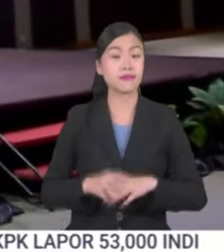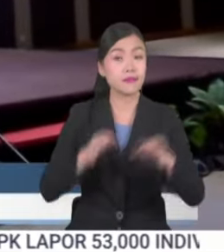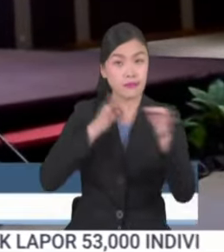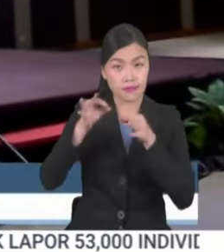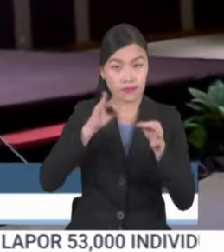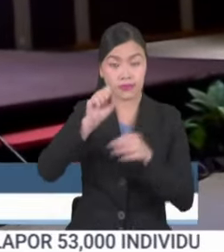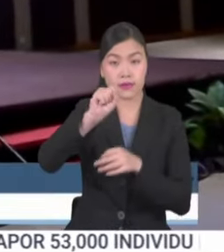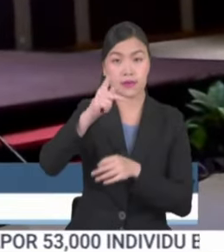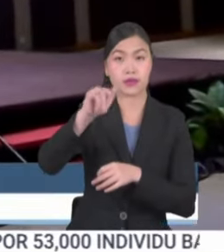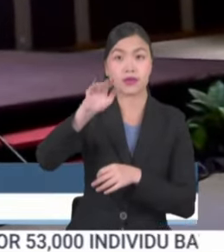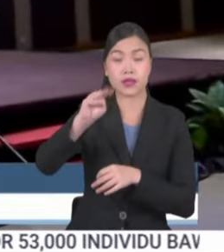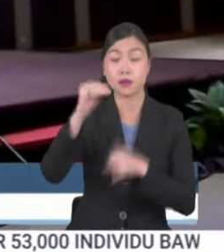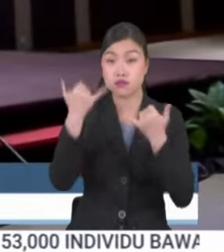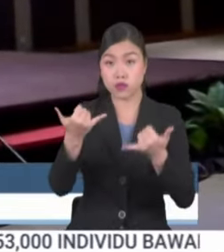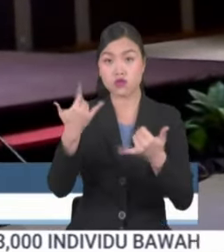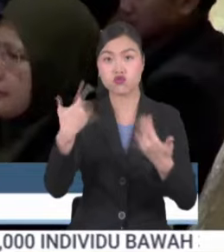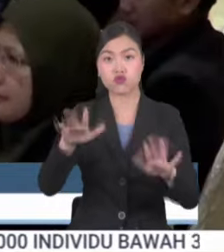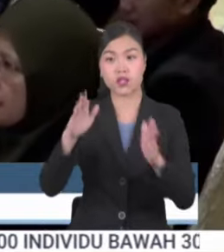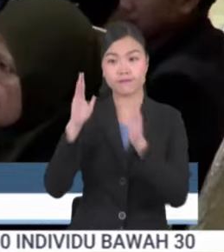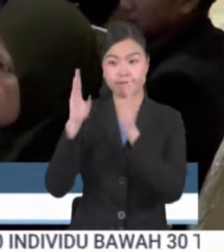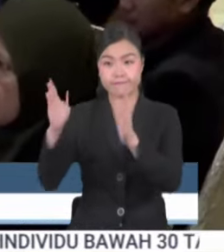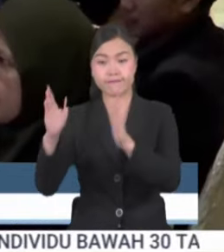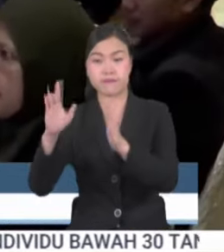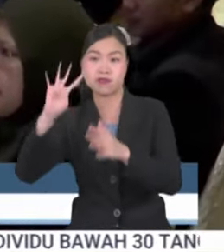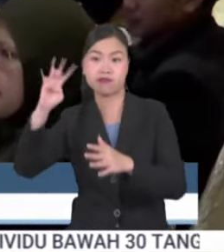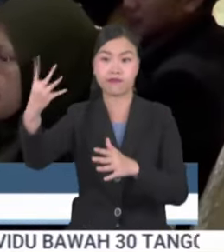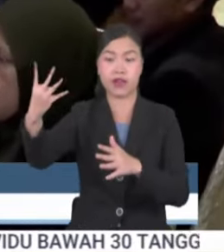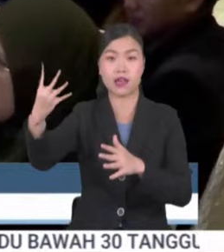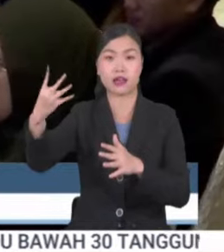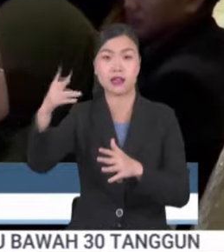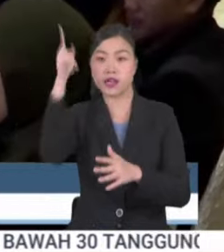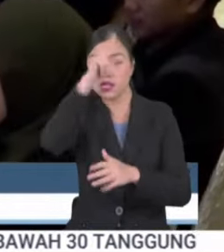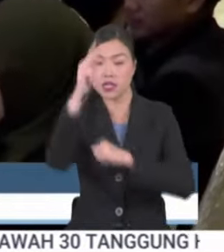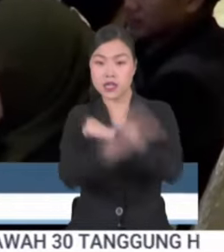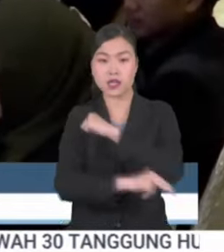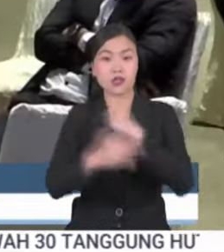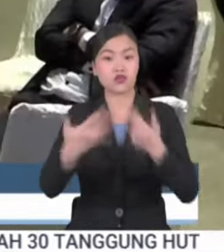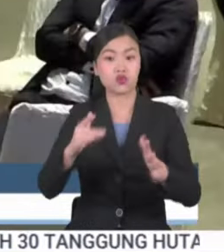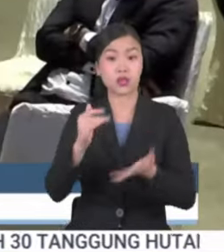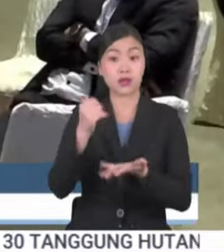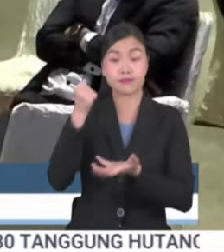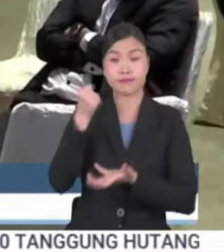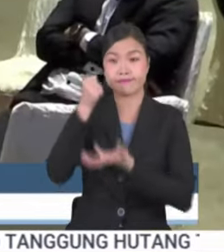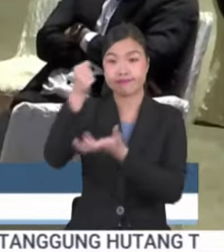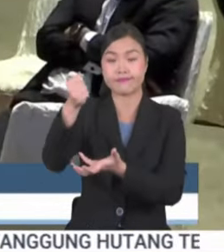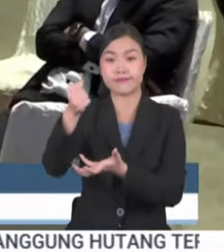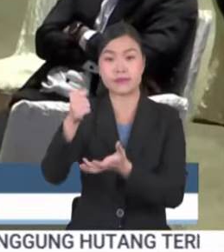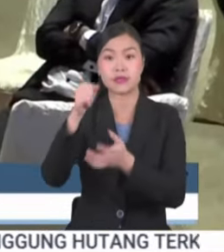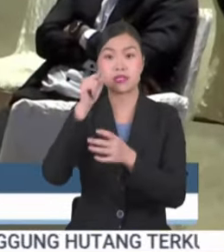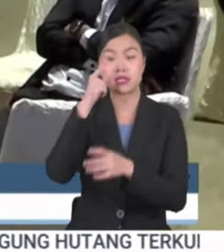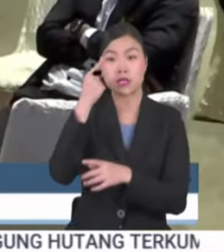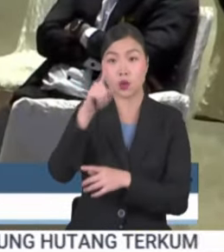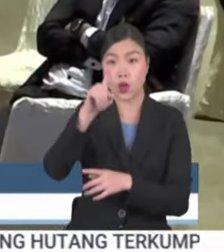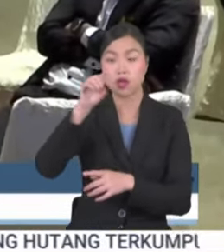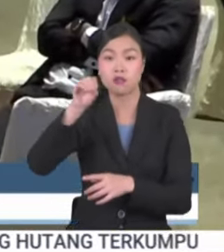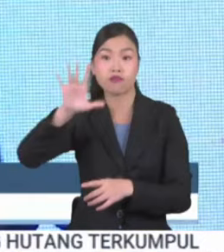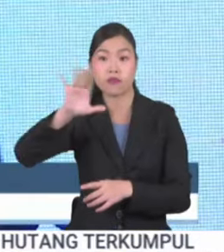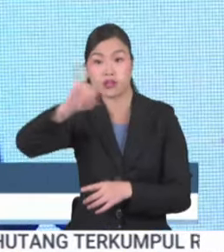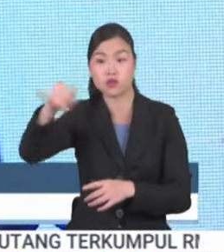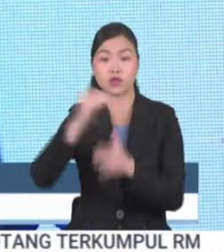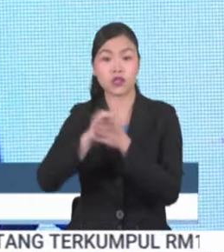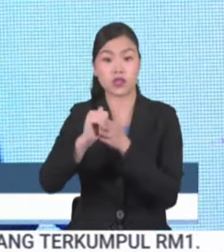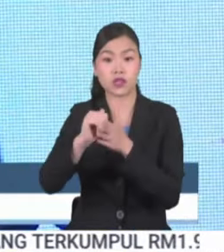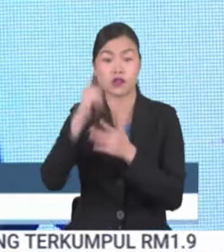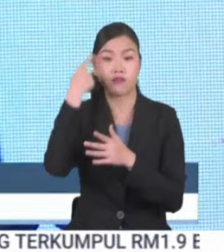Jelasnya, skim Alaf kini berada di fasa keempat dengan kerajaan negeri telah memperuntukkan sebanyak RM315 juta untuk